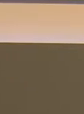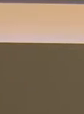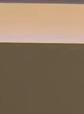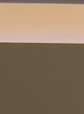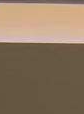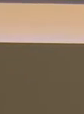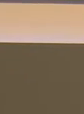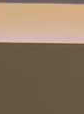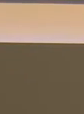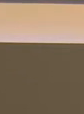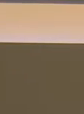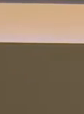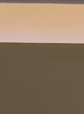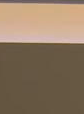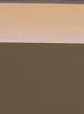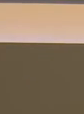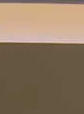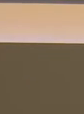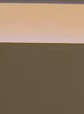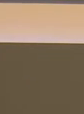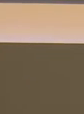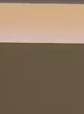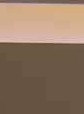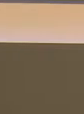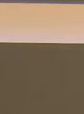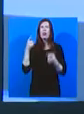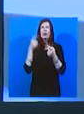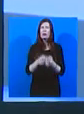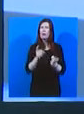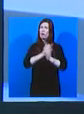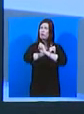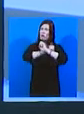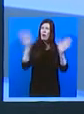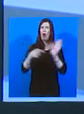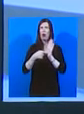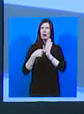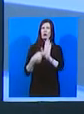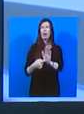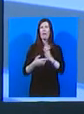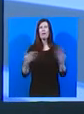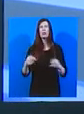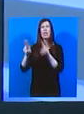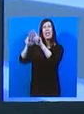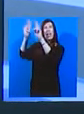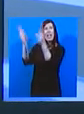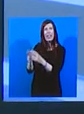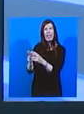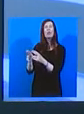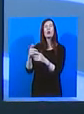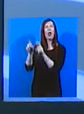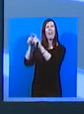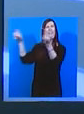Es geht auch weiter um eine verlässliche Steuerpolitik, weil klar wird, dass auch international agierende